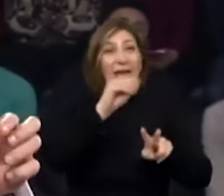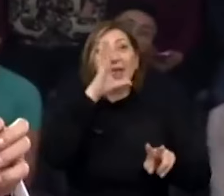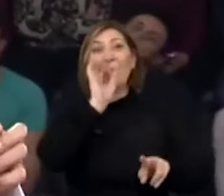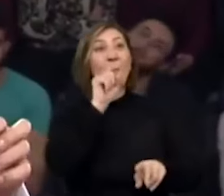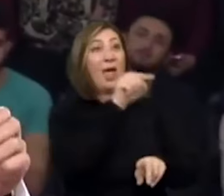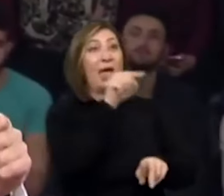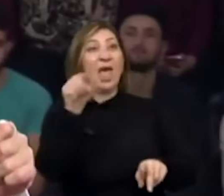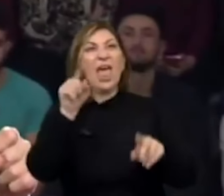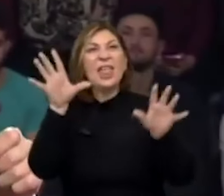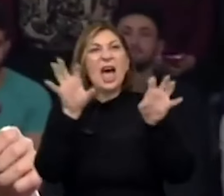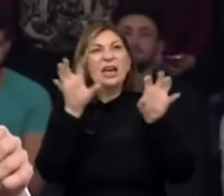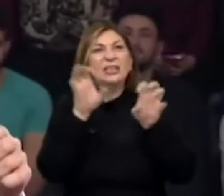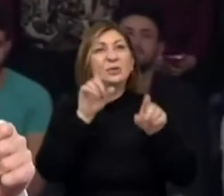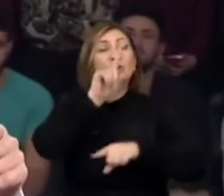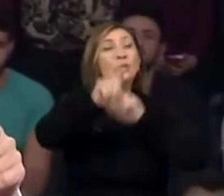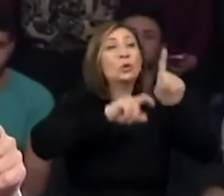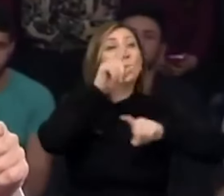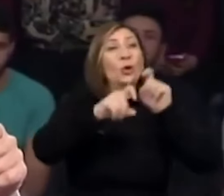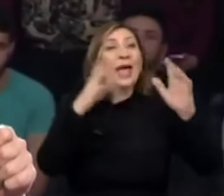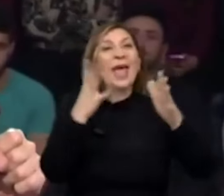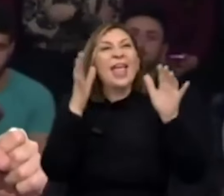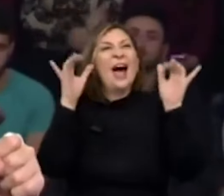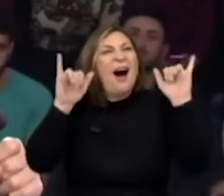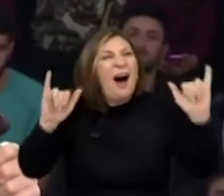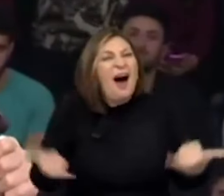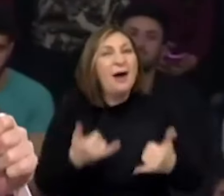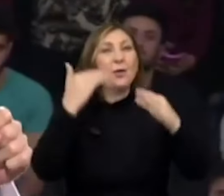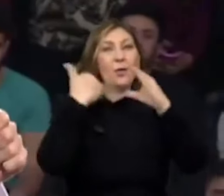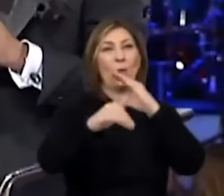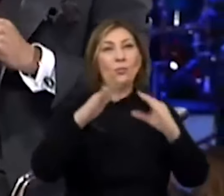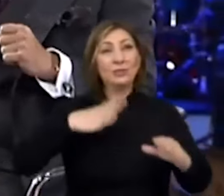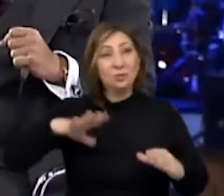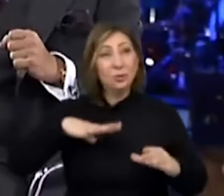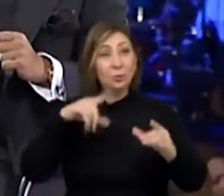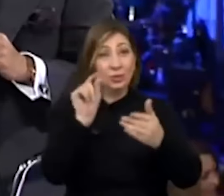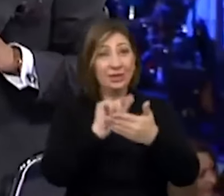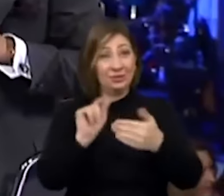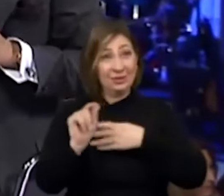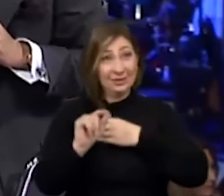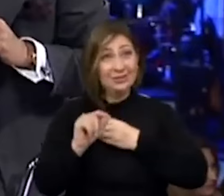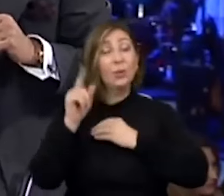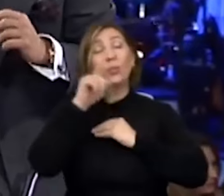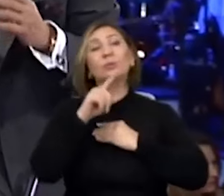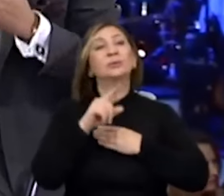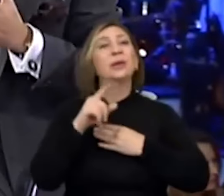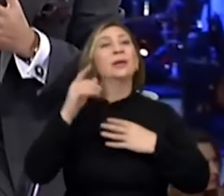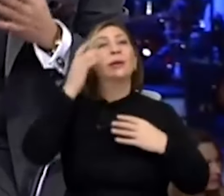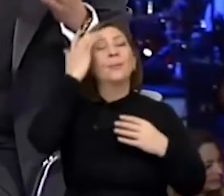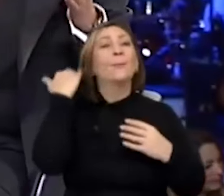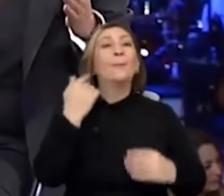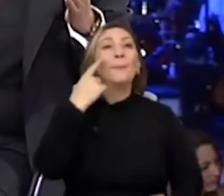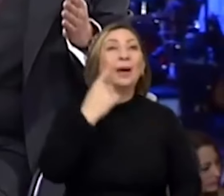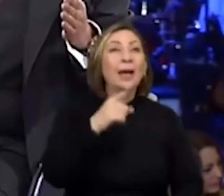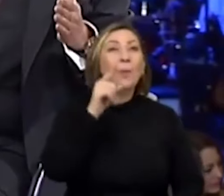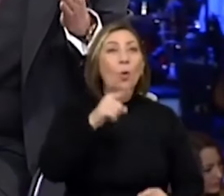kime en acıtıcı soru ya da en acıtıcı yorumu yapmak istiyorsanız bunu yazacaksınız. Dolayısıyla